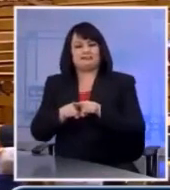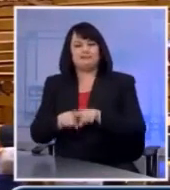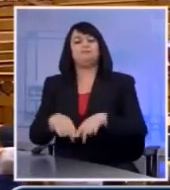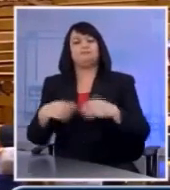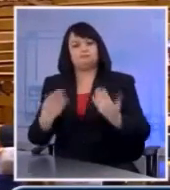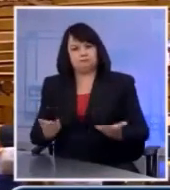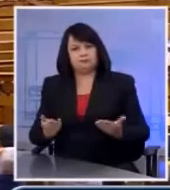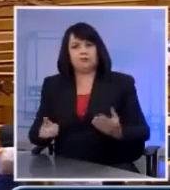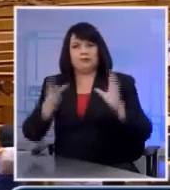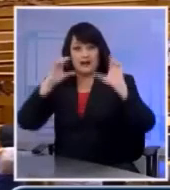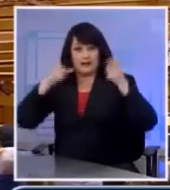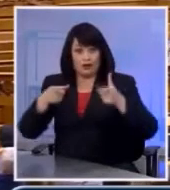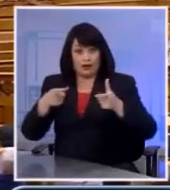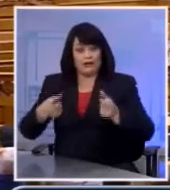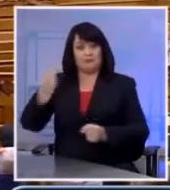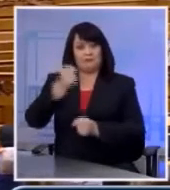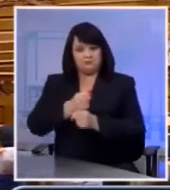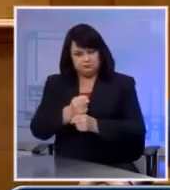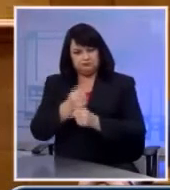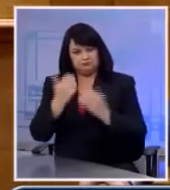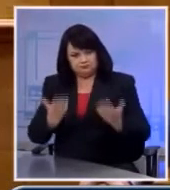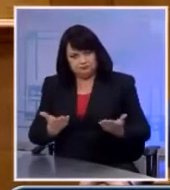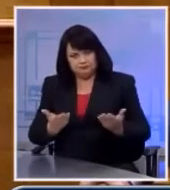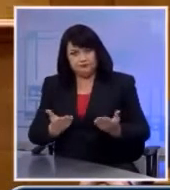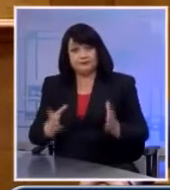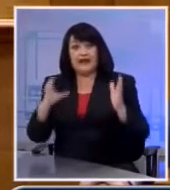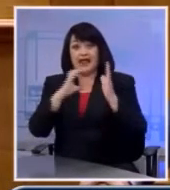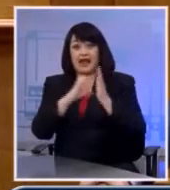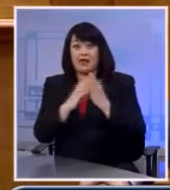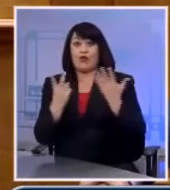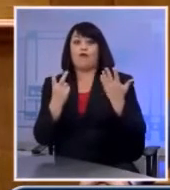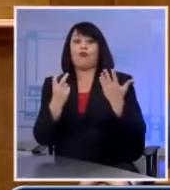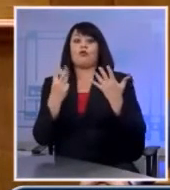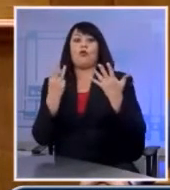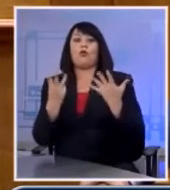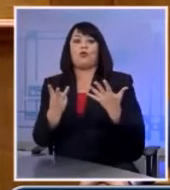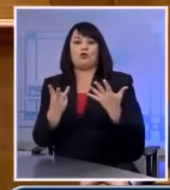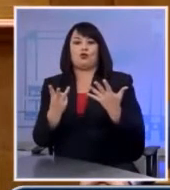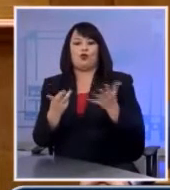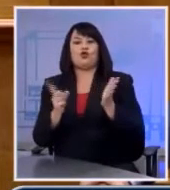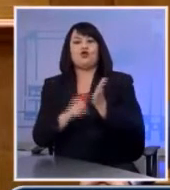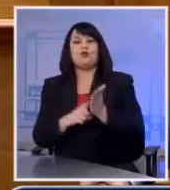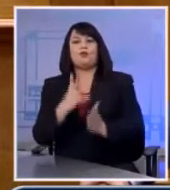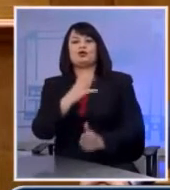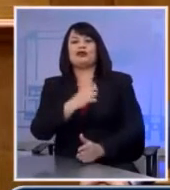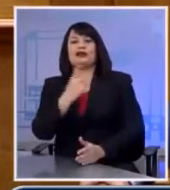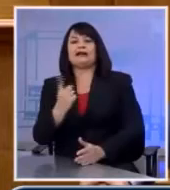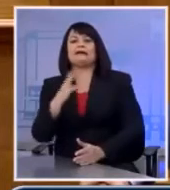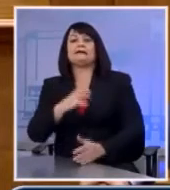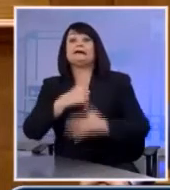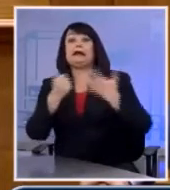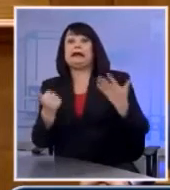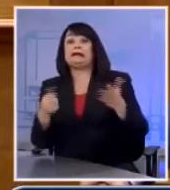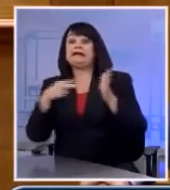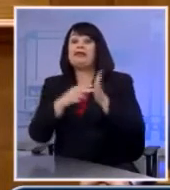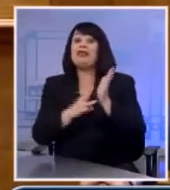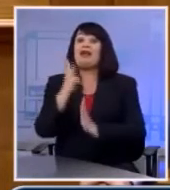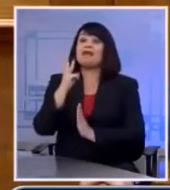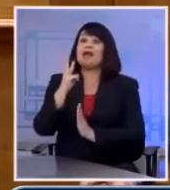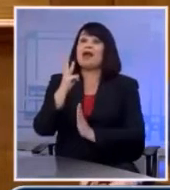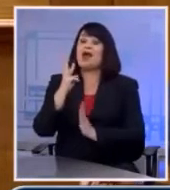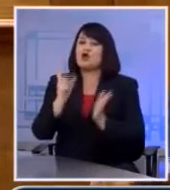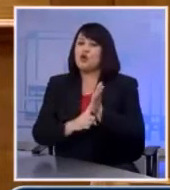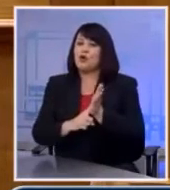λοιπόν η Νέα Δημοκρατία με το άρθρο 78 του νόμου 41-46 του 2013